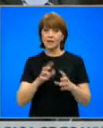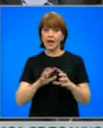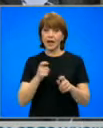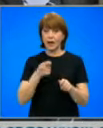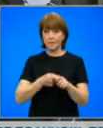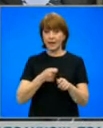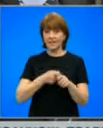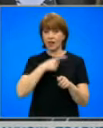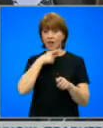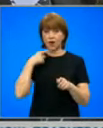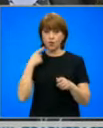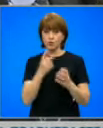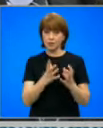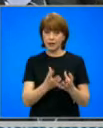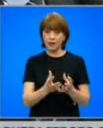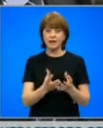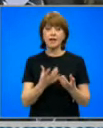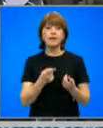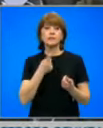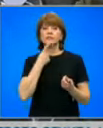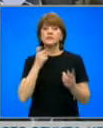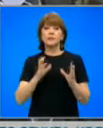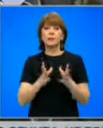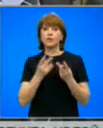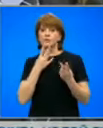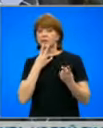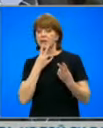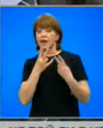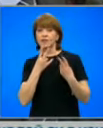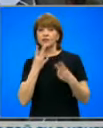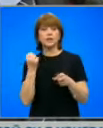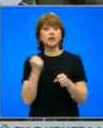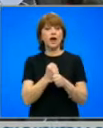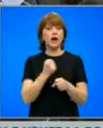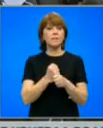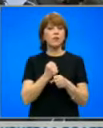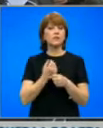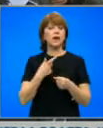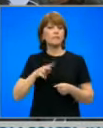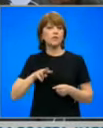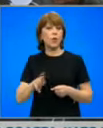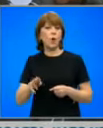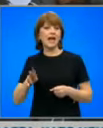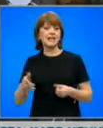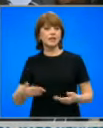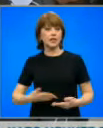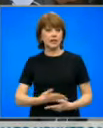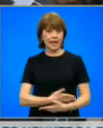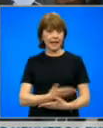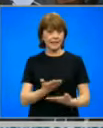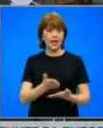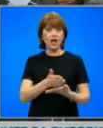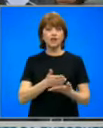която в момента почваме да виждаме, че работят по много различни интереси. Част от нещата,